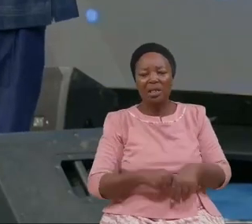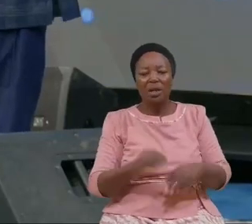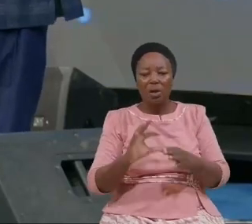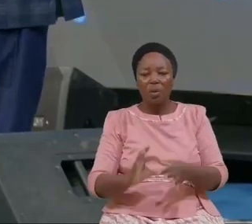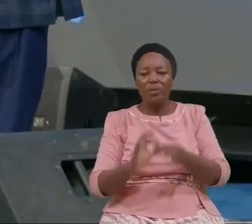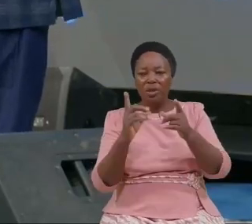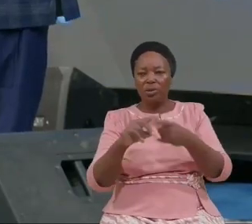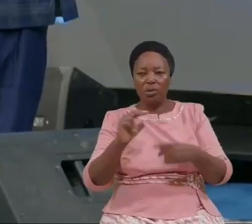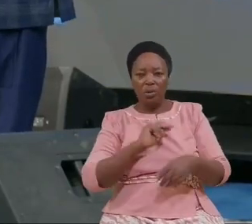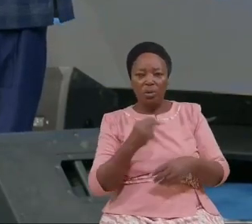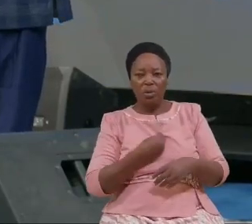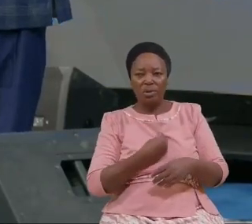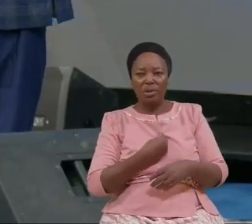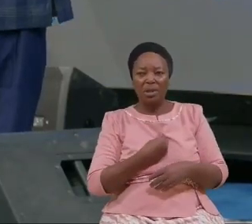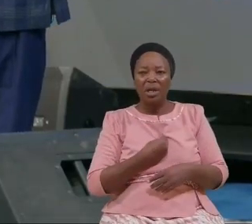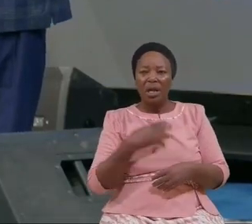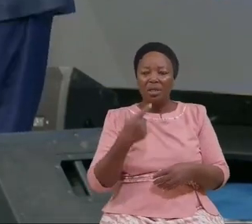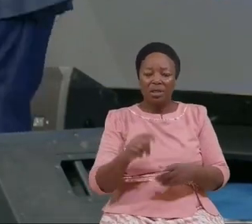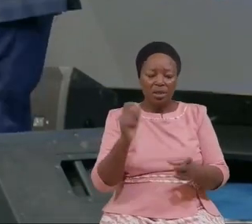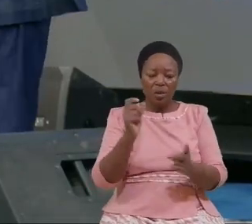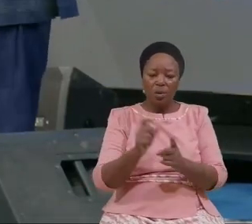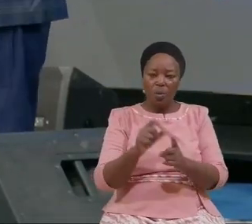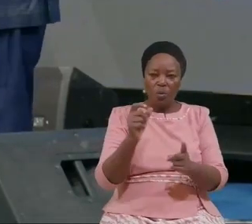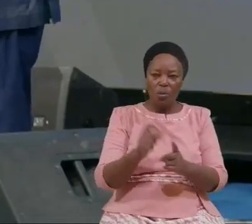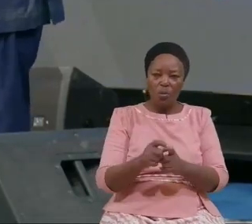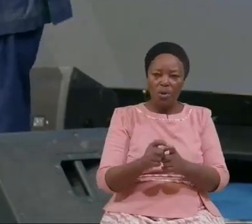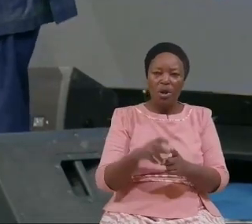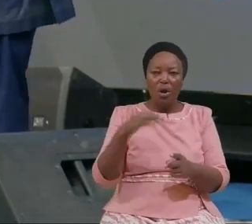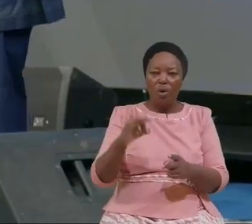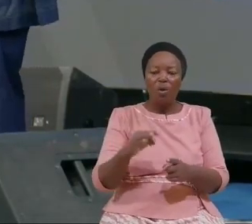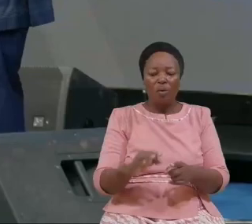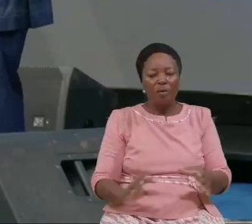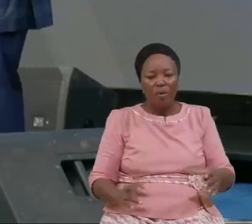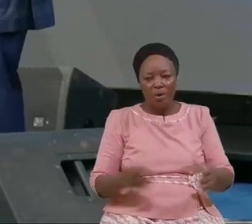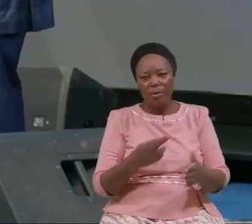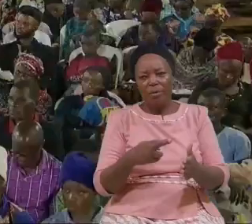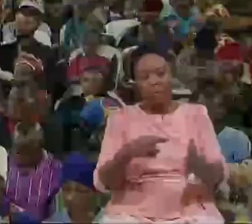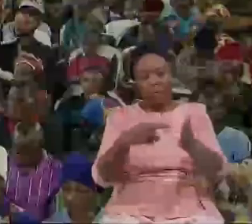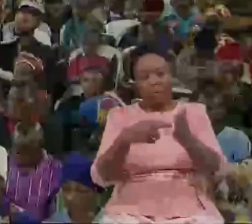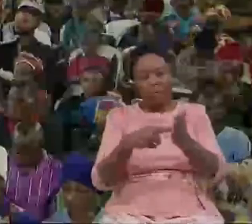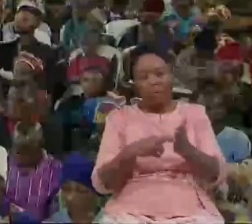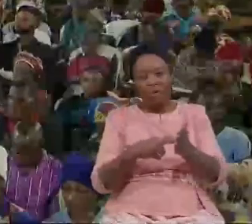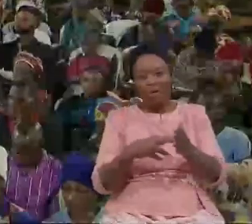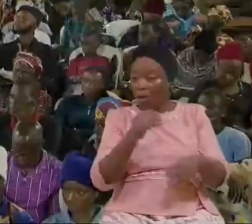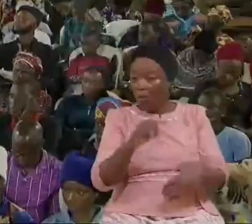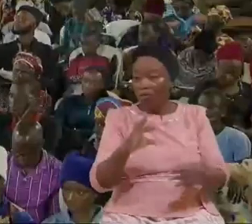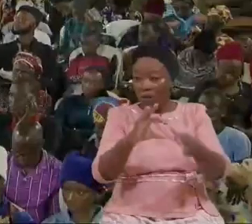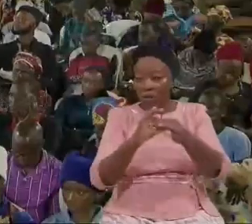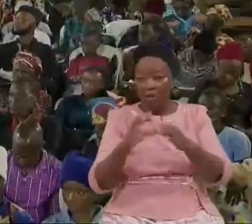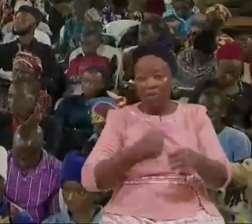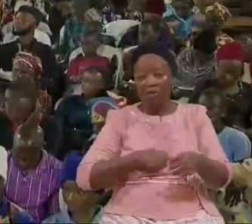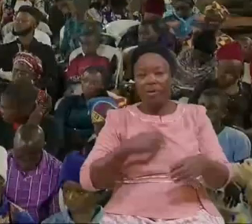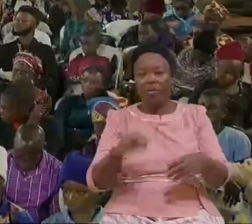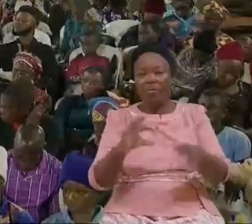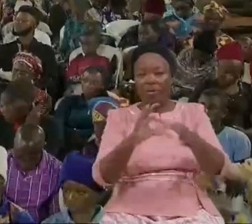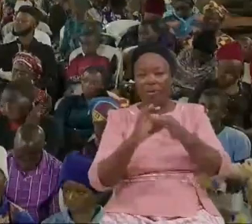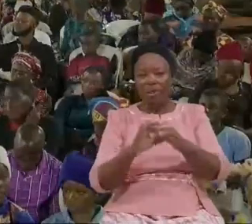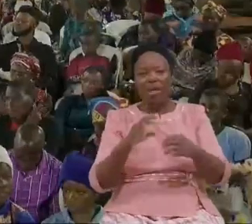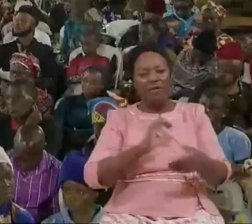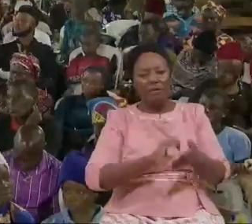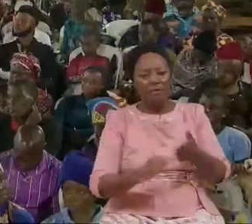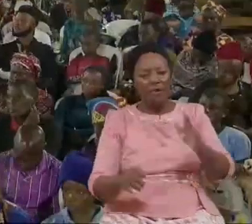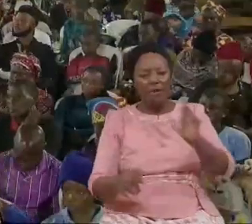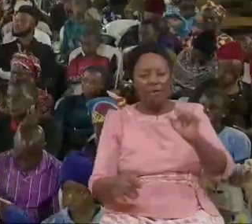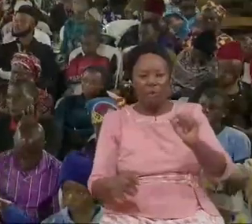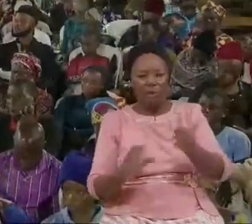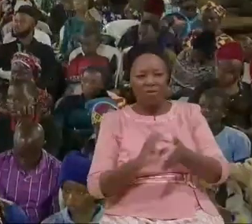nous la parole la réconciliation dans le verset 20 verset 22 nous faisons donc les